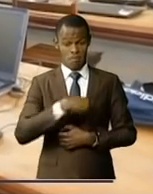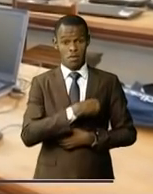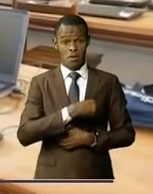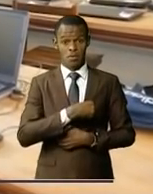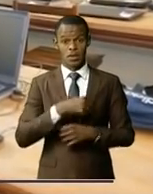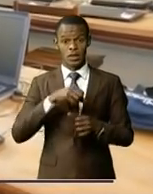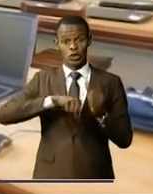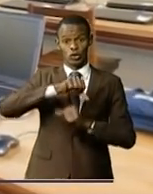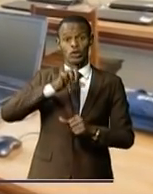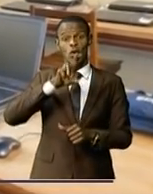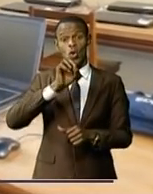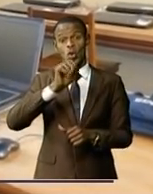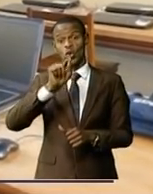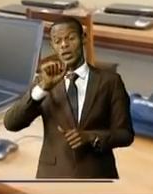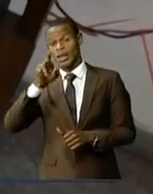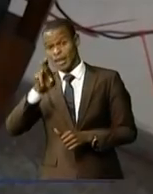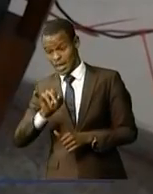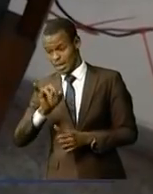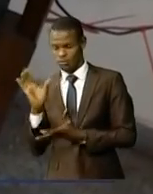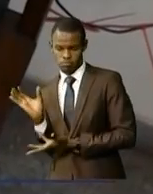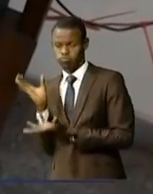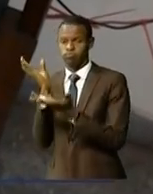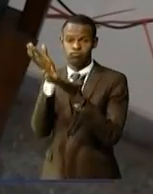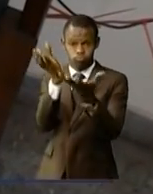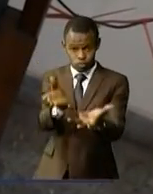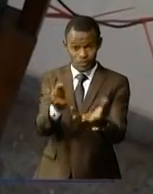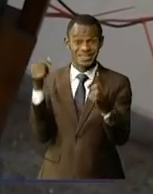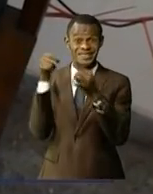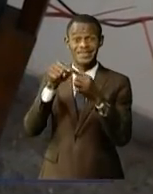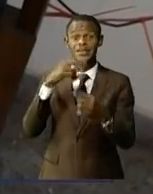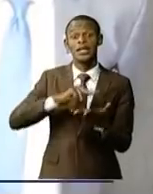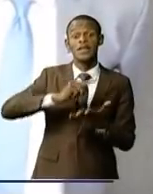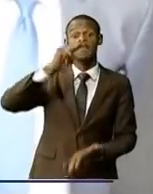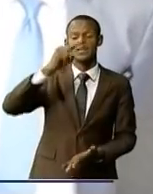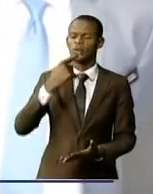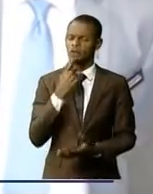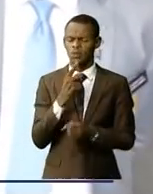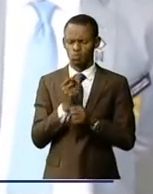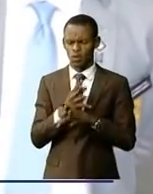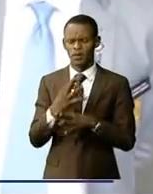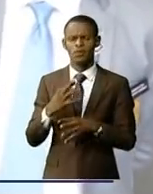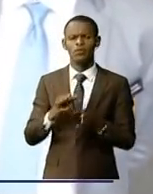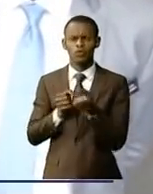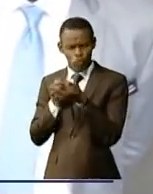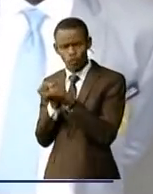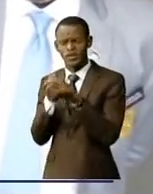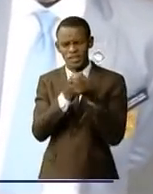à l'université de Mosnod se disent ouverts à tout type de collaboration pour le progrès. Nous venons de trouver que le centre